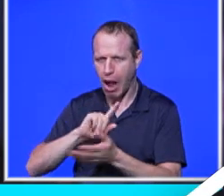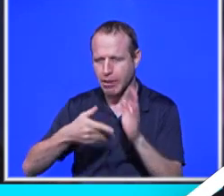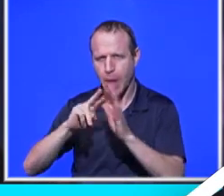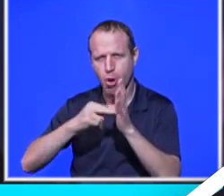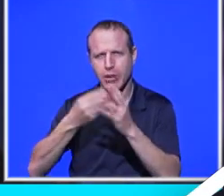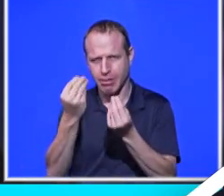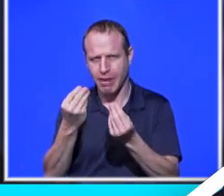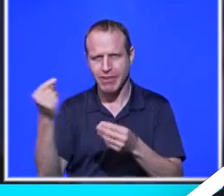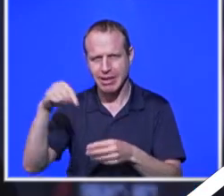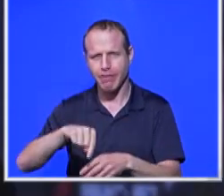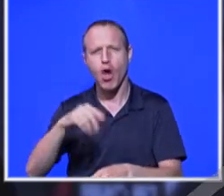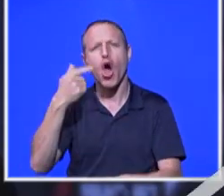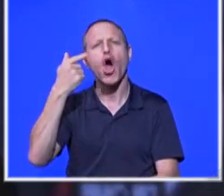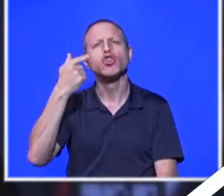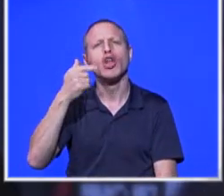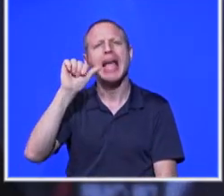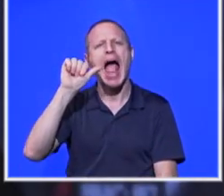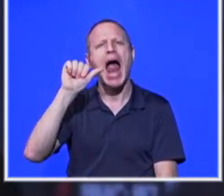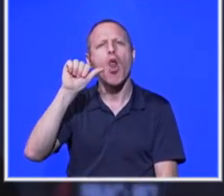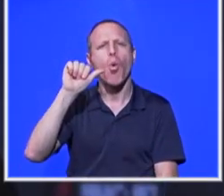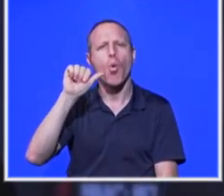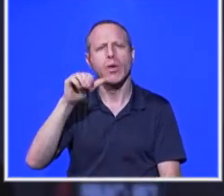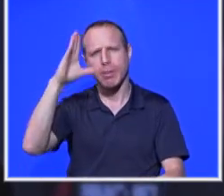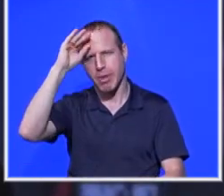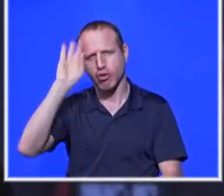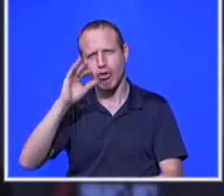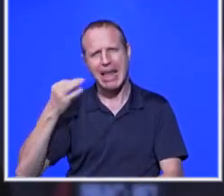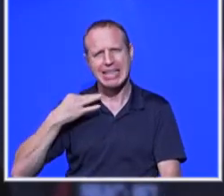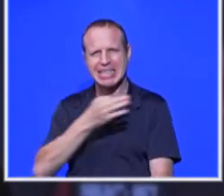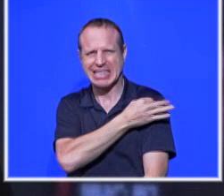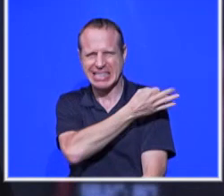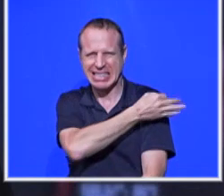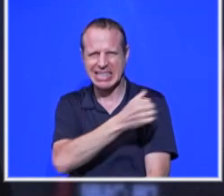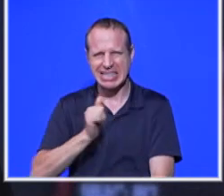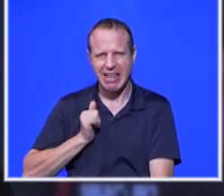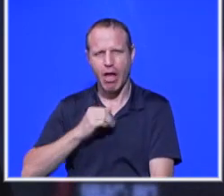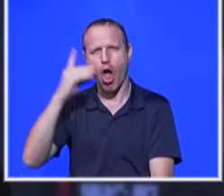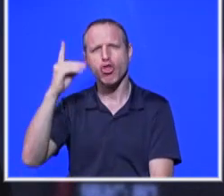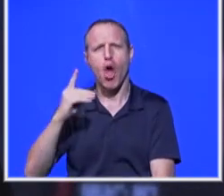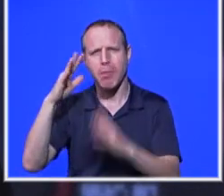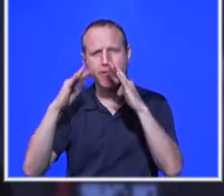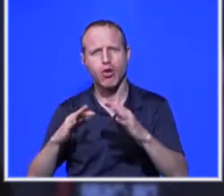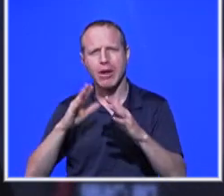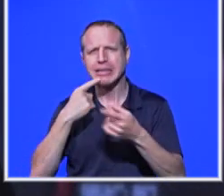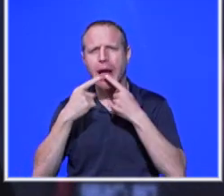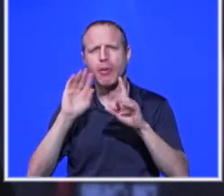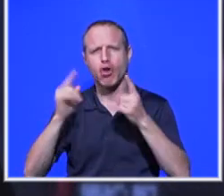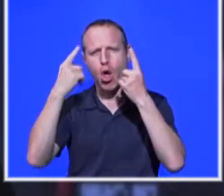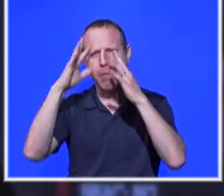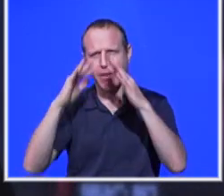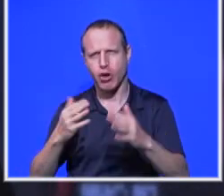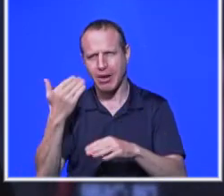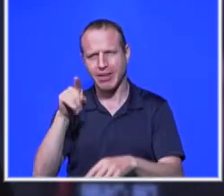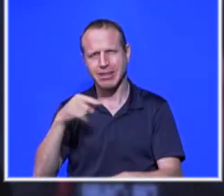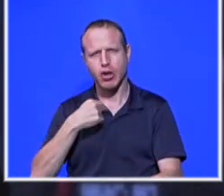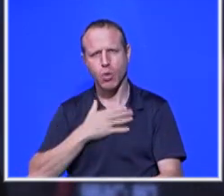ועוד רגע יהיה איתנו ג'וני אלחורי, בנו של קצין צבא בדרום לבנון לשעבר, לשיחה על מה שקורה בלבנון. לפני כן אני רוצה להראות לכם